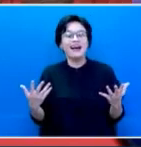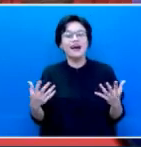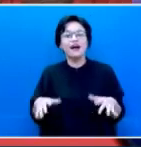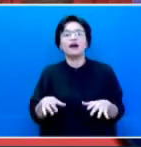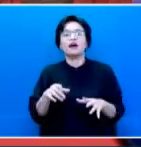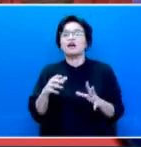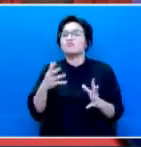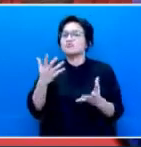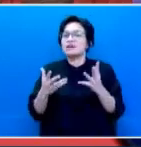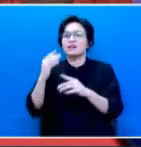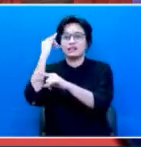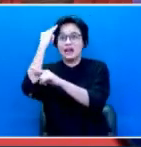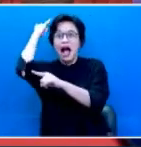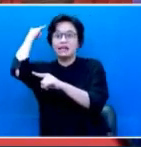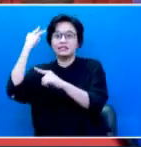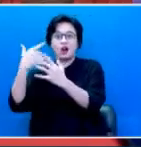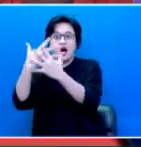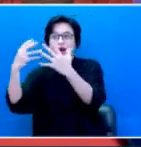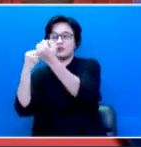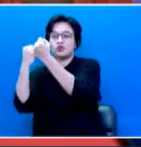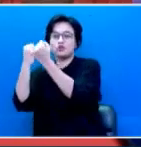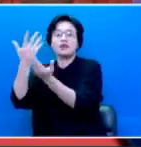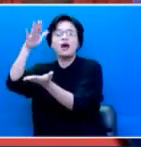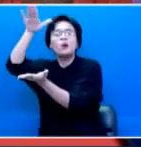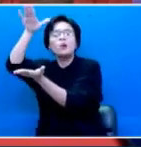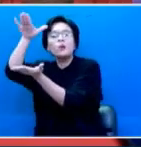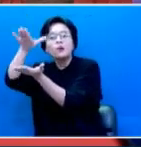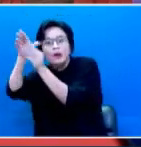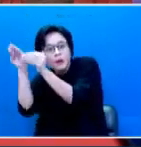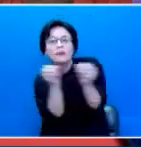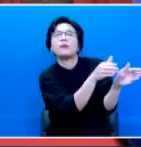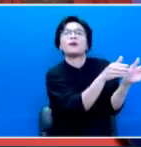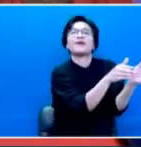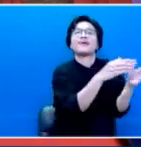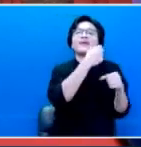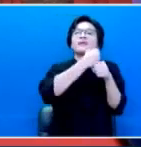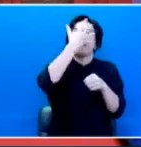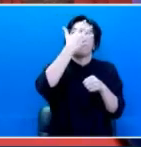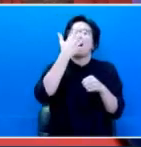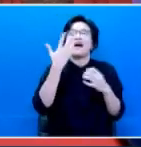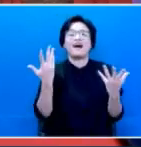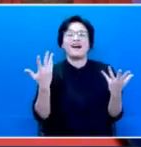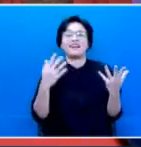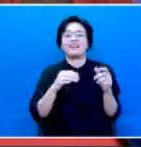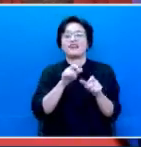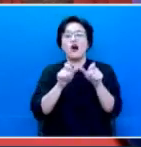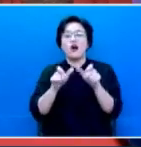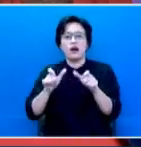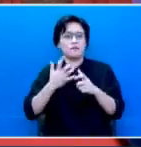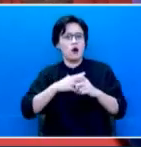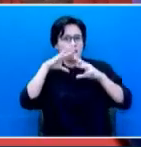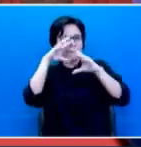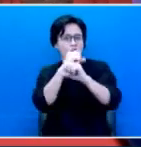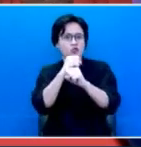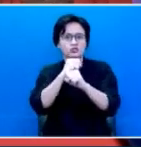penggerusan terhadap Ganjar kan cukup besar begitu tentu saja kita masih harus lihat Bagaimana sesungguhnya reaksi pemilih Jokowi ya apakah mereka